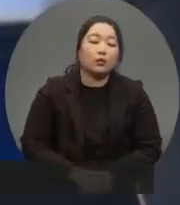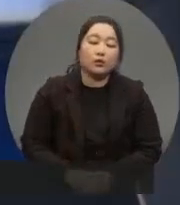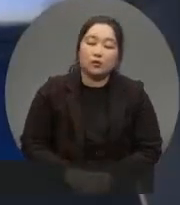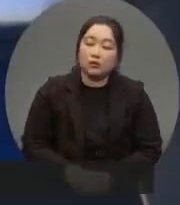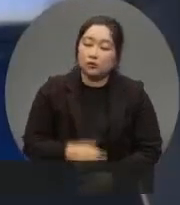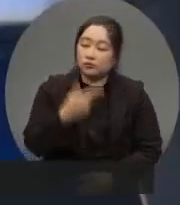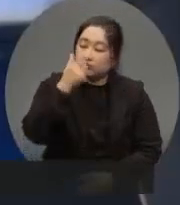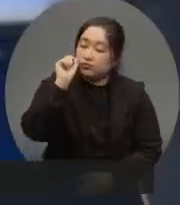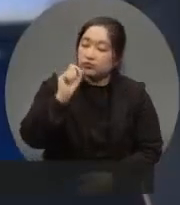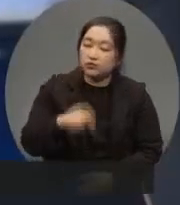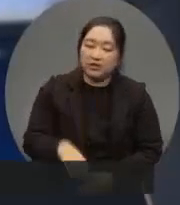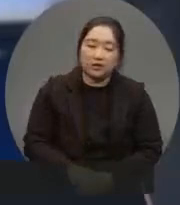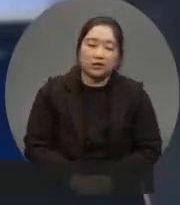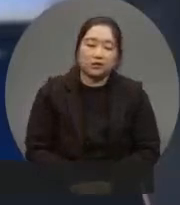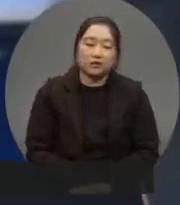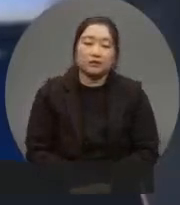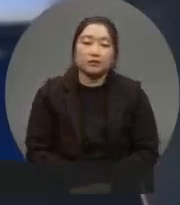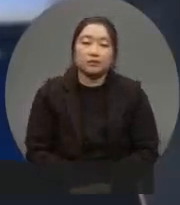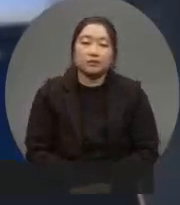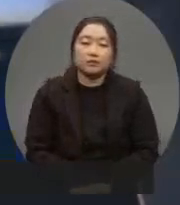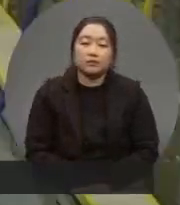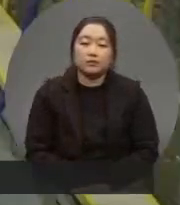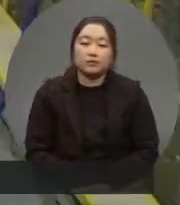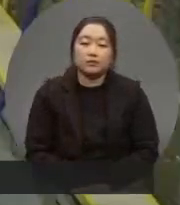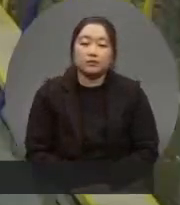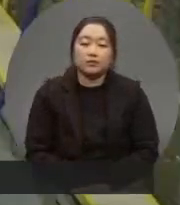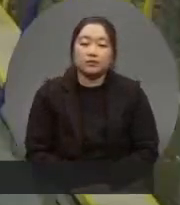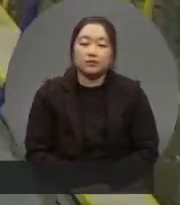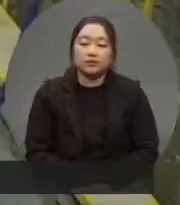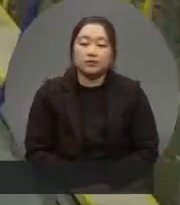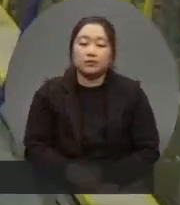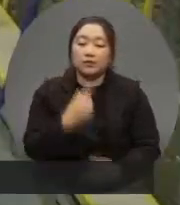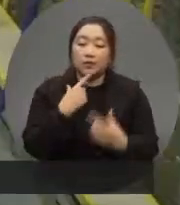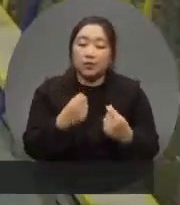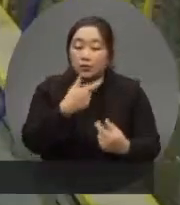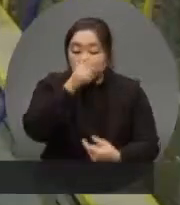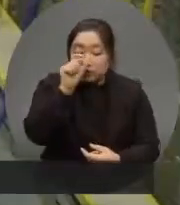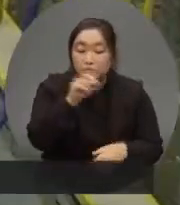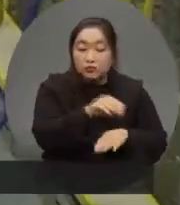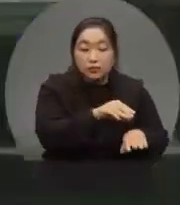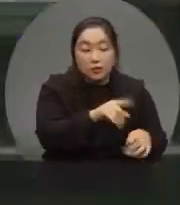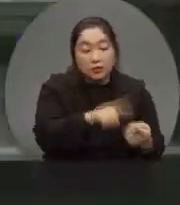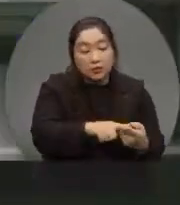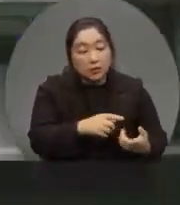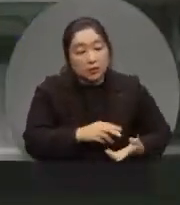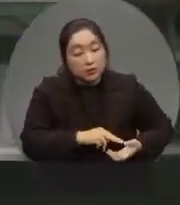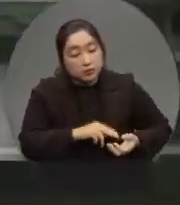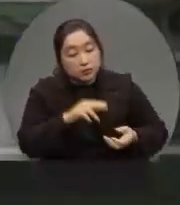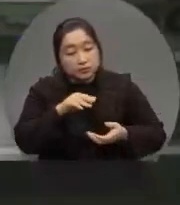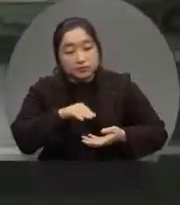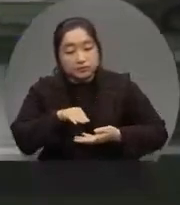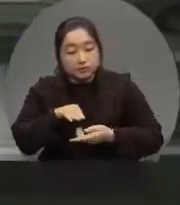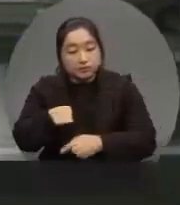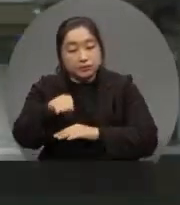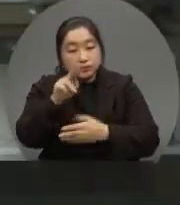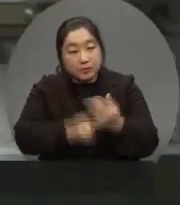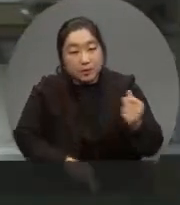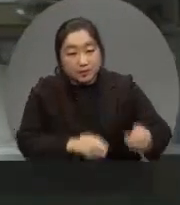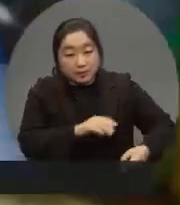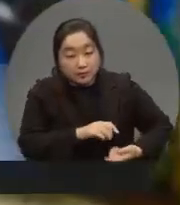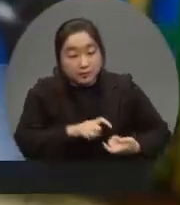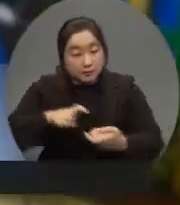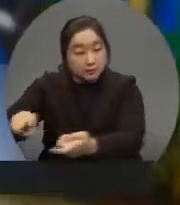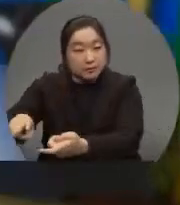뭐예요 부족함이 부족함 이처럼 부족한 차량이 그대로 시장에 나올 수 있었던 건 현행법상